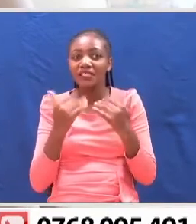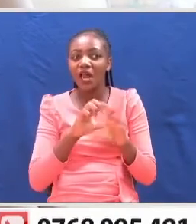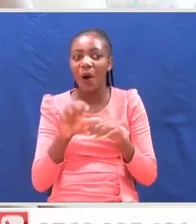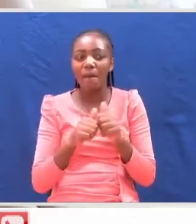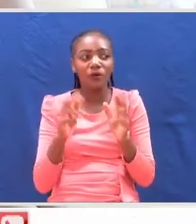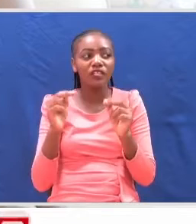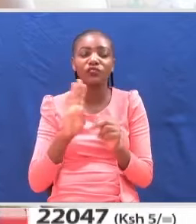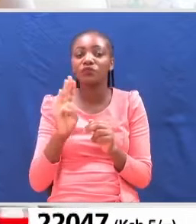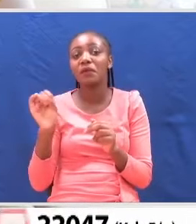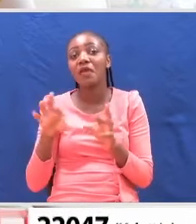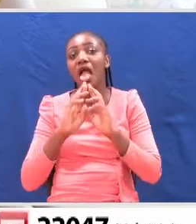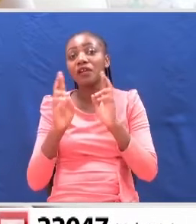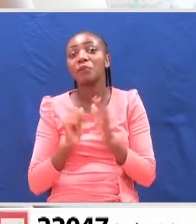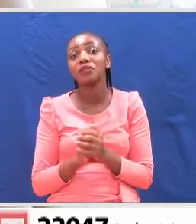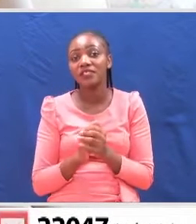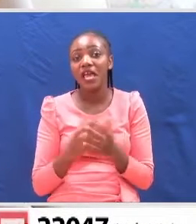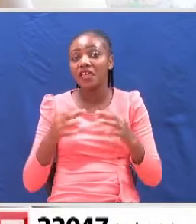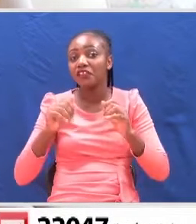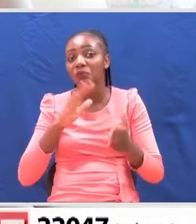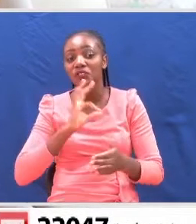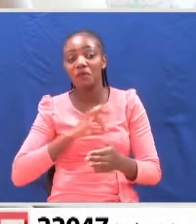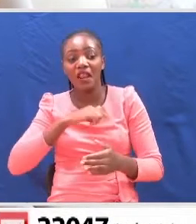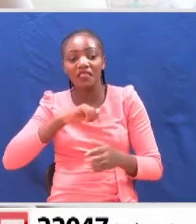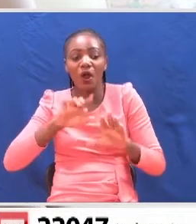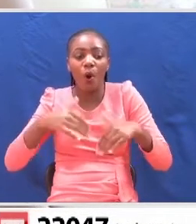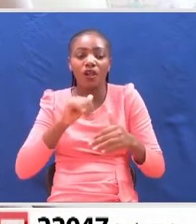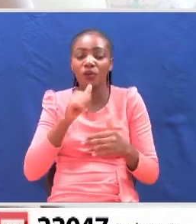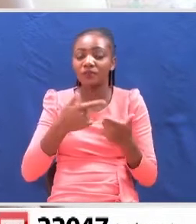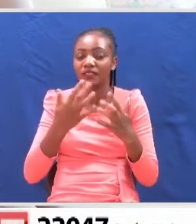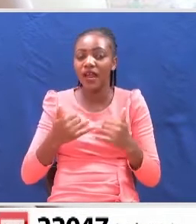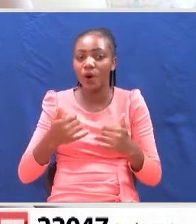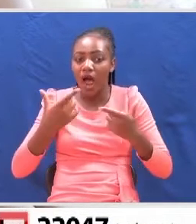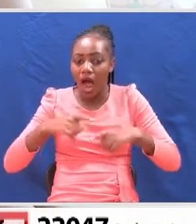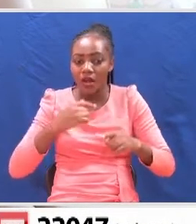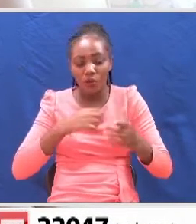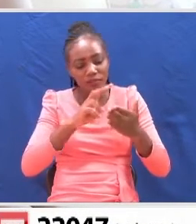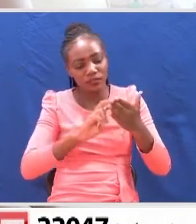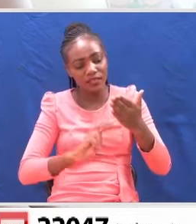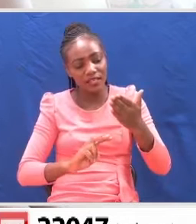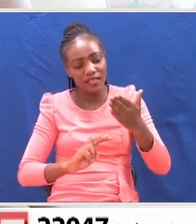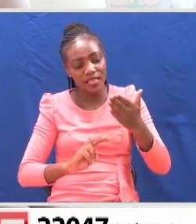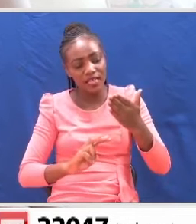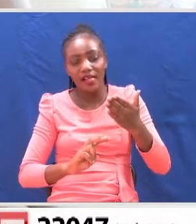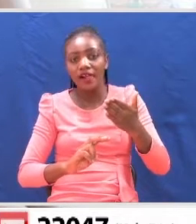yapo katika BBI, iwapo yatatufaidi ama yafaidi. Lakini niruhusu nipokee kikombe cha maji, tukirejea tutakuwa tukiendelea